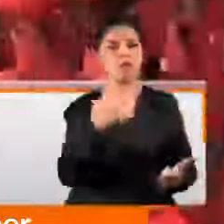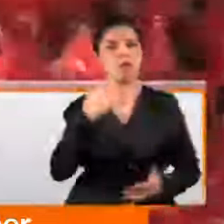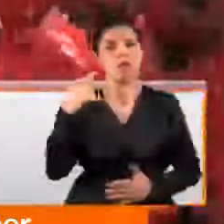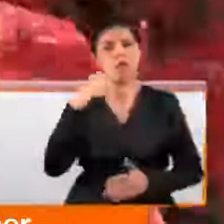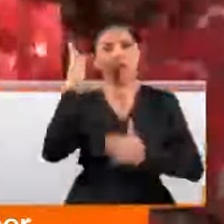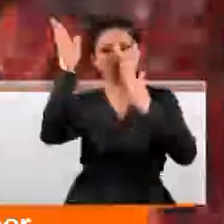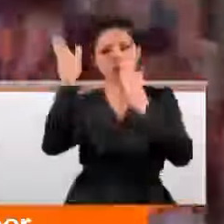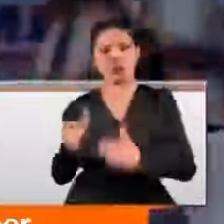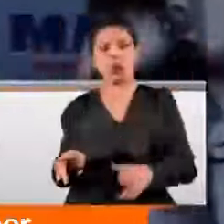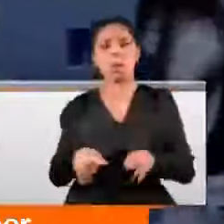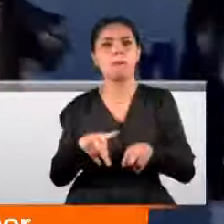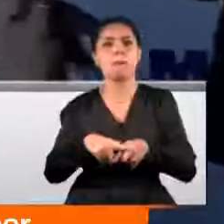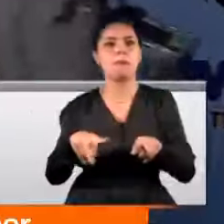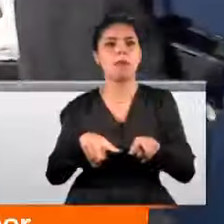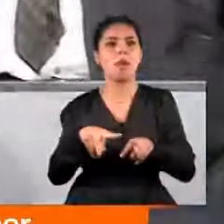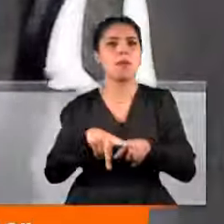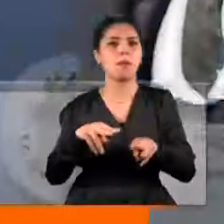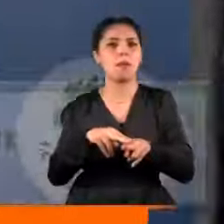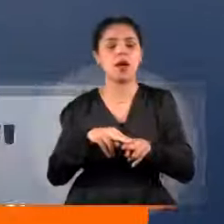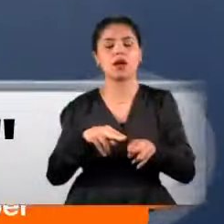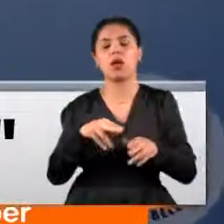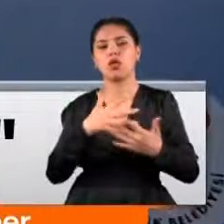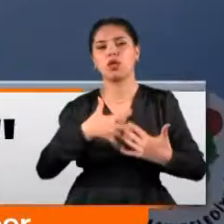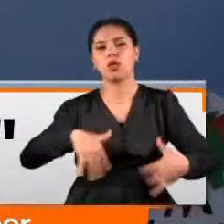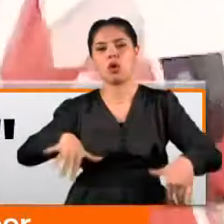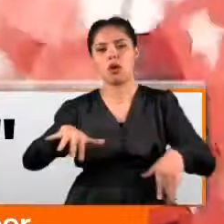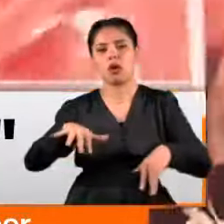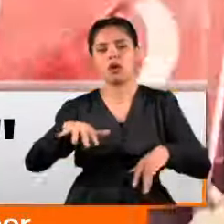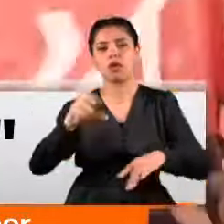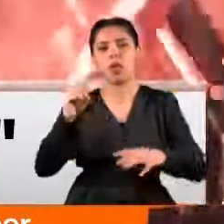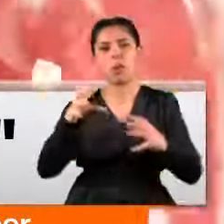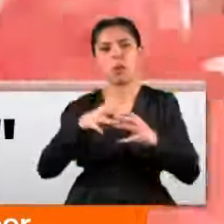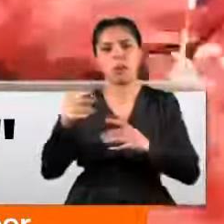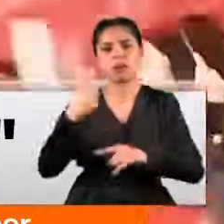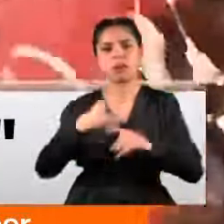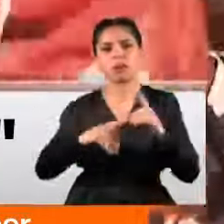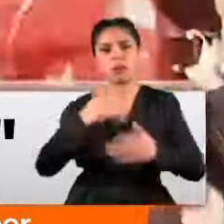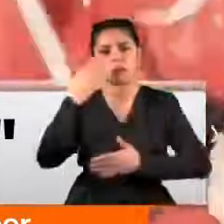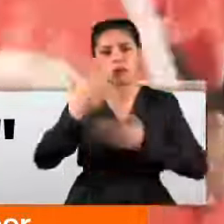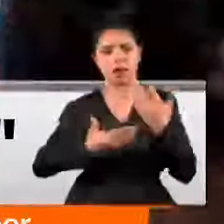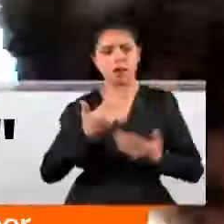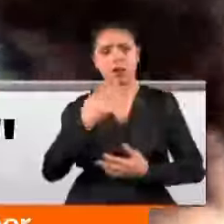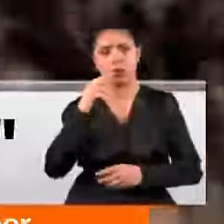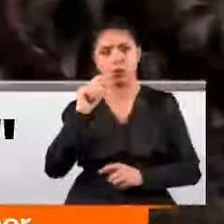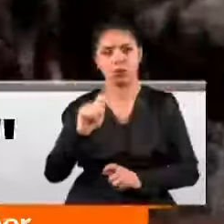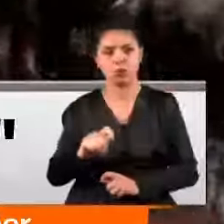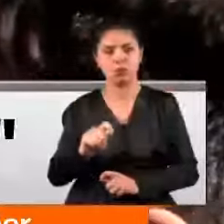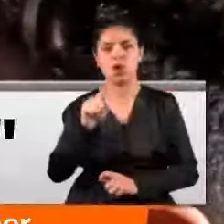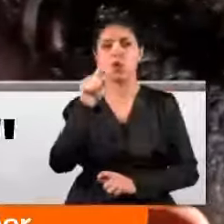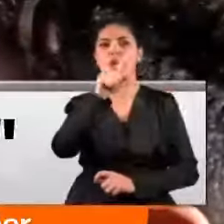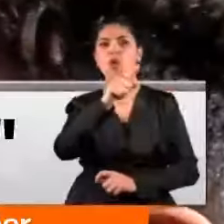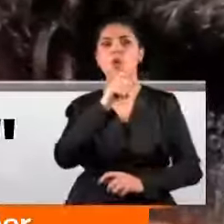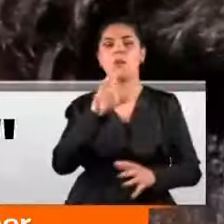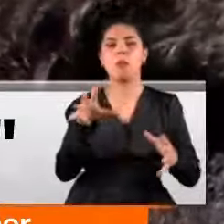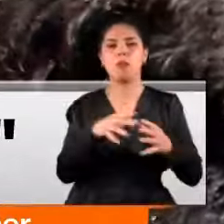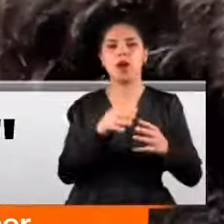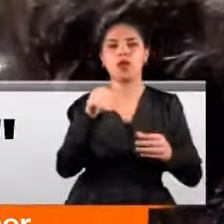Cumhurbaşkanı Mamak toplu açılış töreninde ise AK Parti siyasetini anlatarak verdi mesajlarını. Şu partiye oy